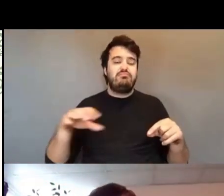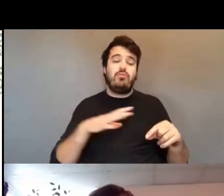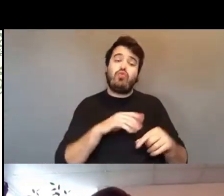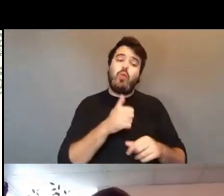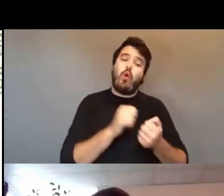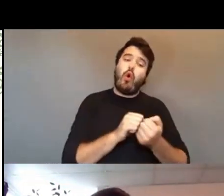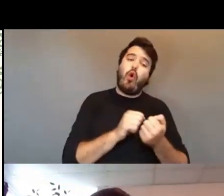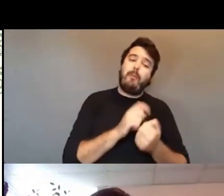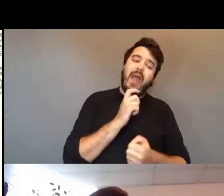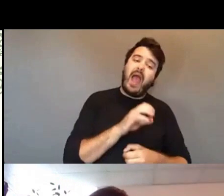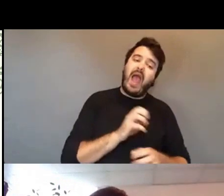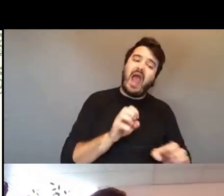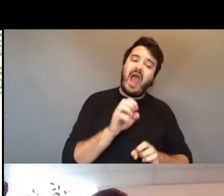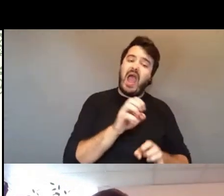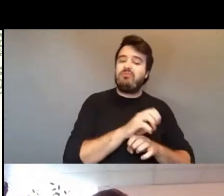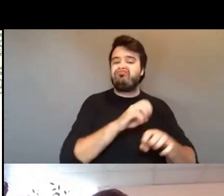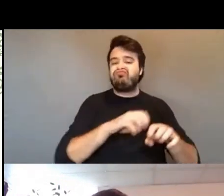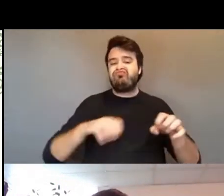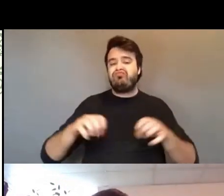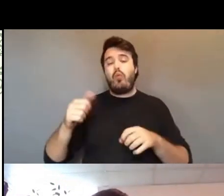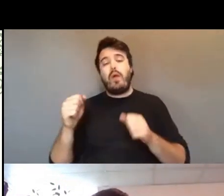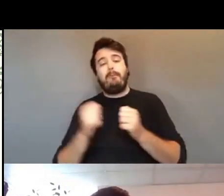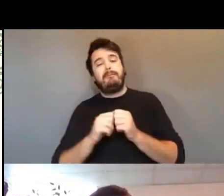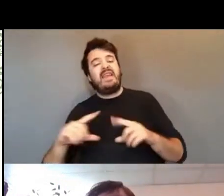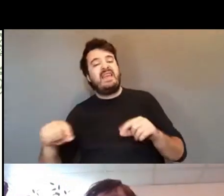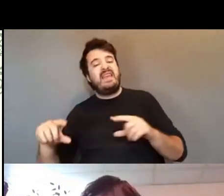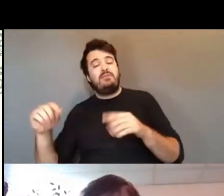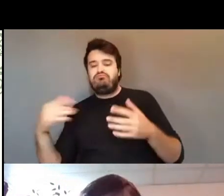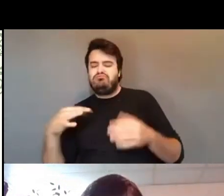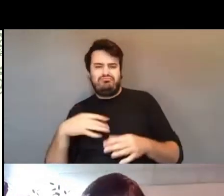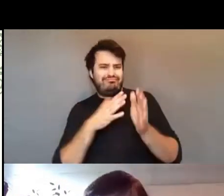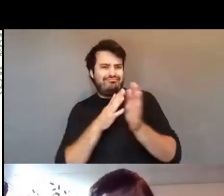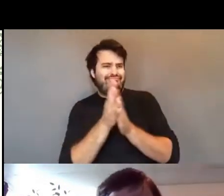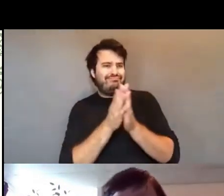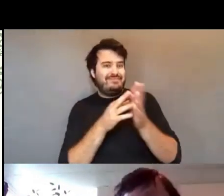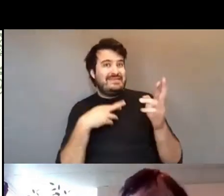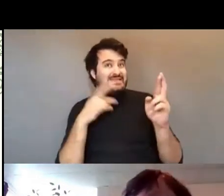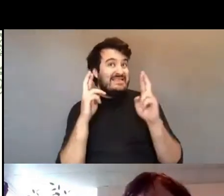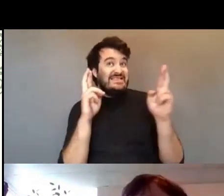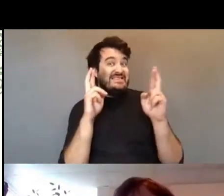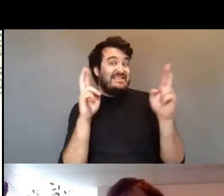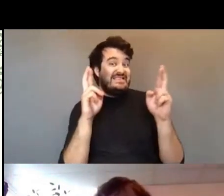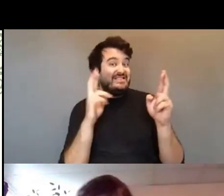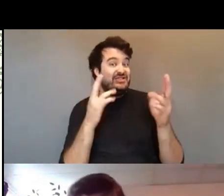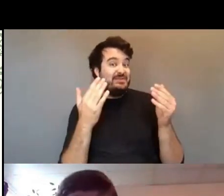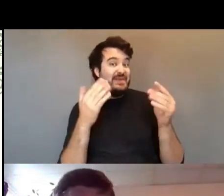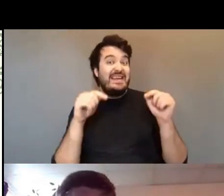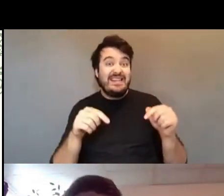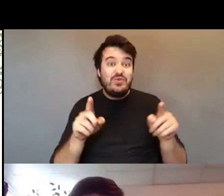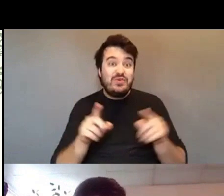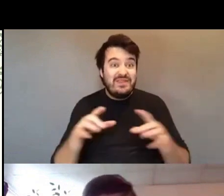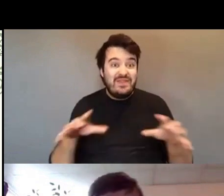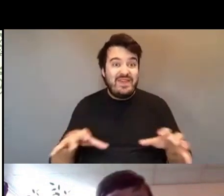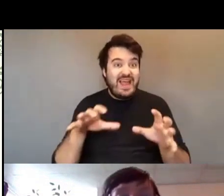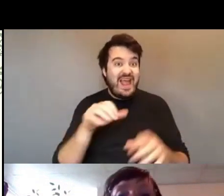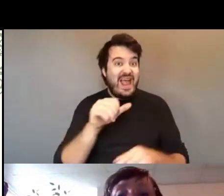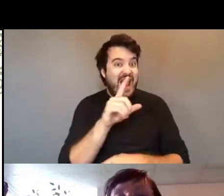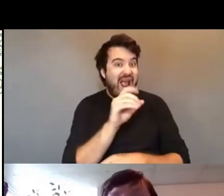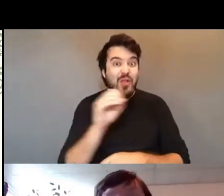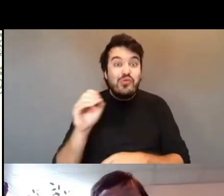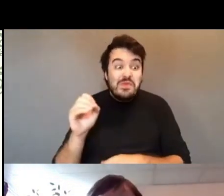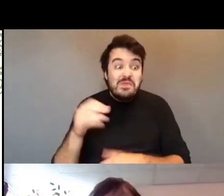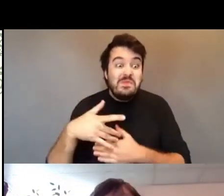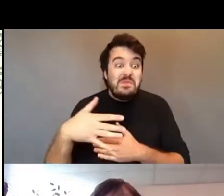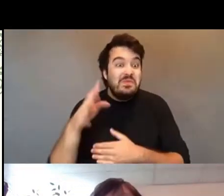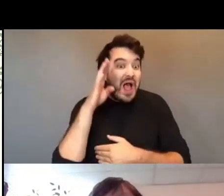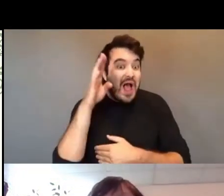pierres, certains le font avec des briques. J'ai trouvé ça très intéressant. Puis, je croise les doigts très fort qu'on en fasse un plus tard à l'ado.